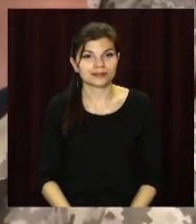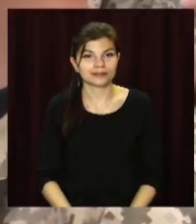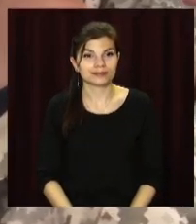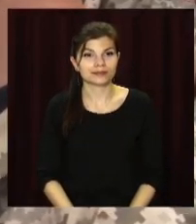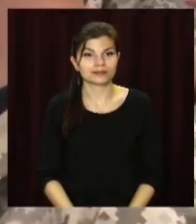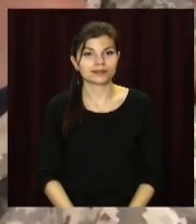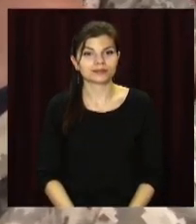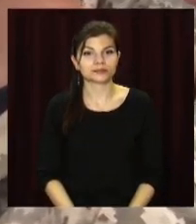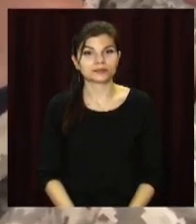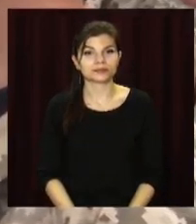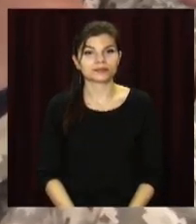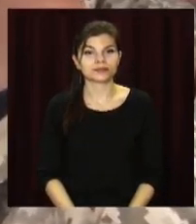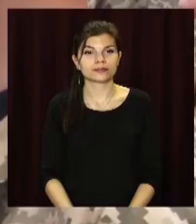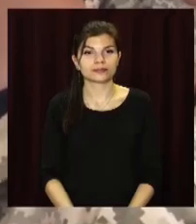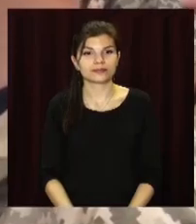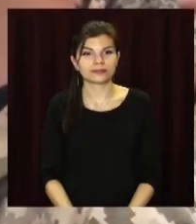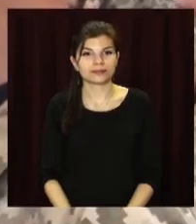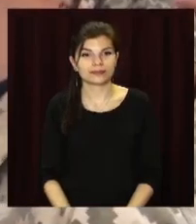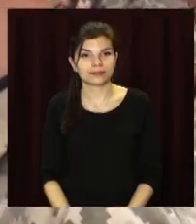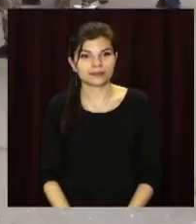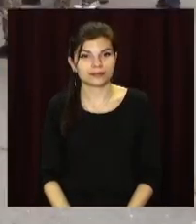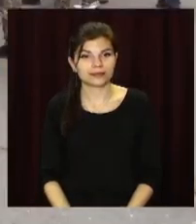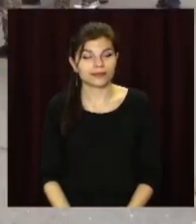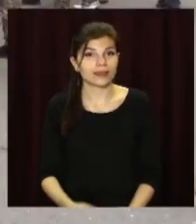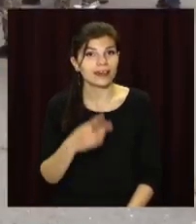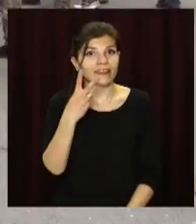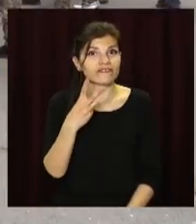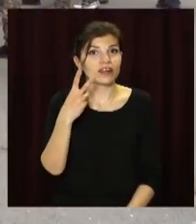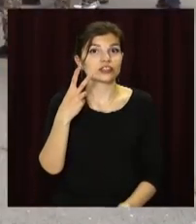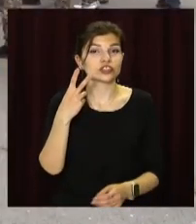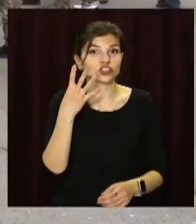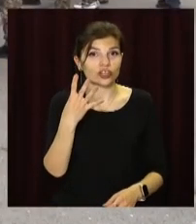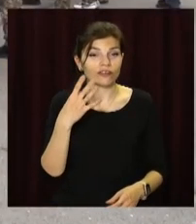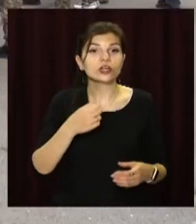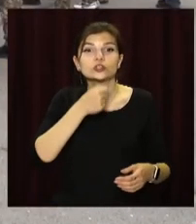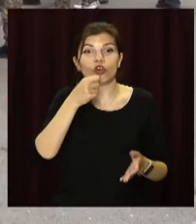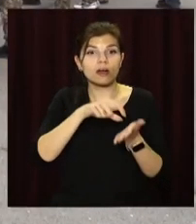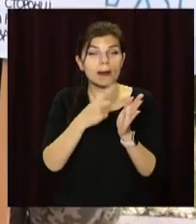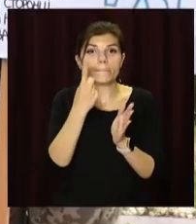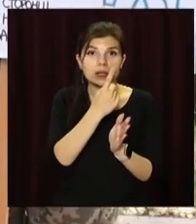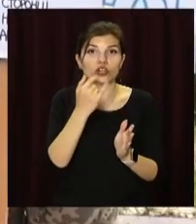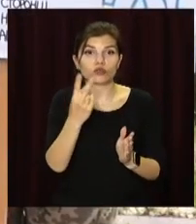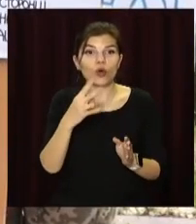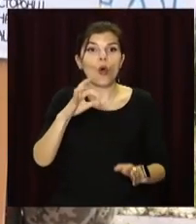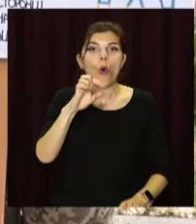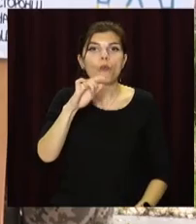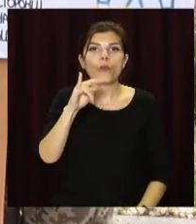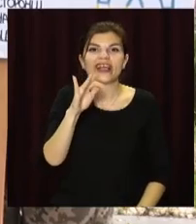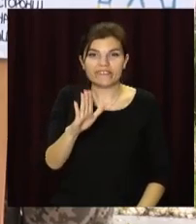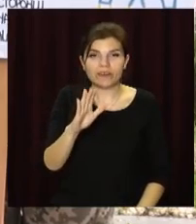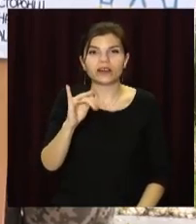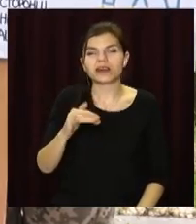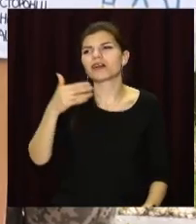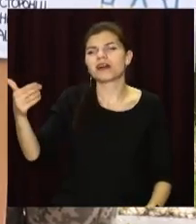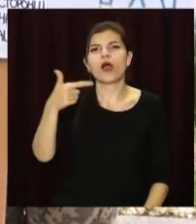Богу душа, діло Україні, честь для себе! 24 старшокласників першої, другої, Обухівської та Горянівської